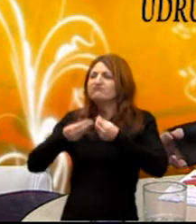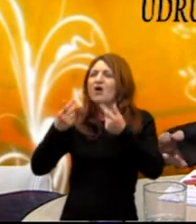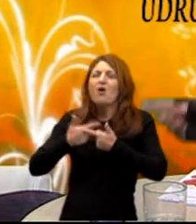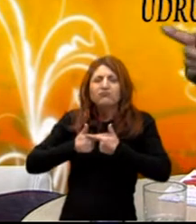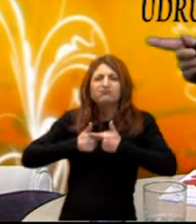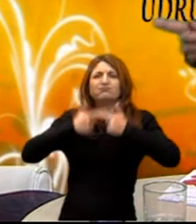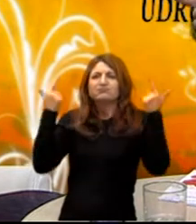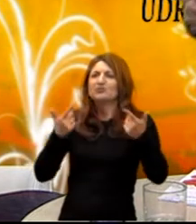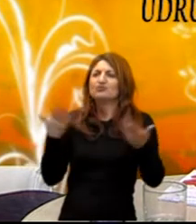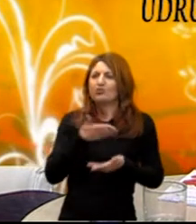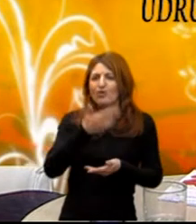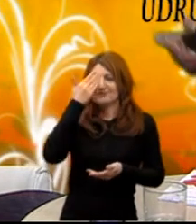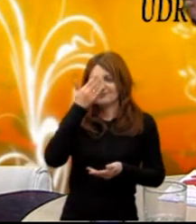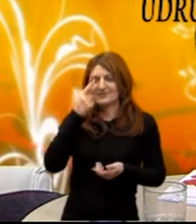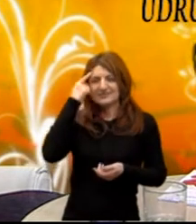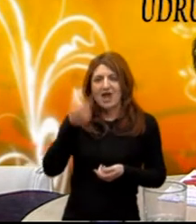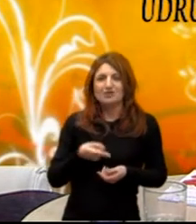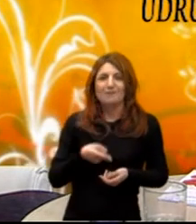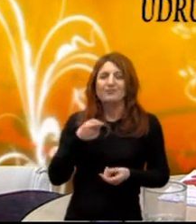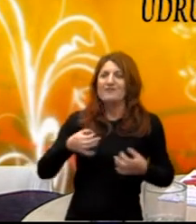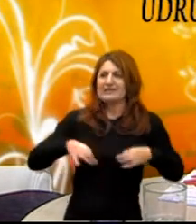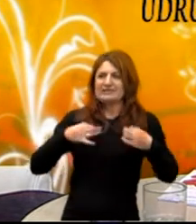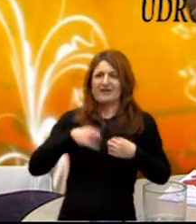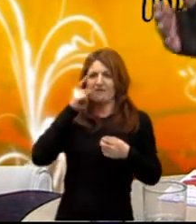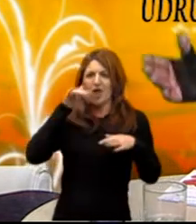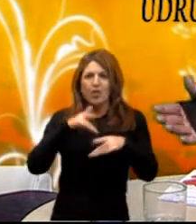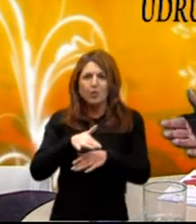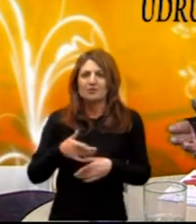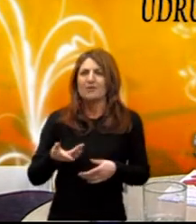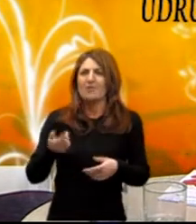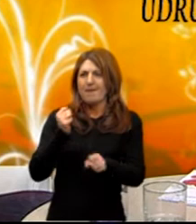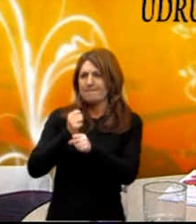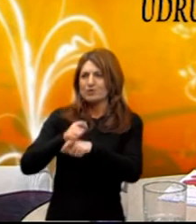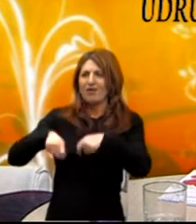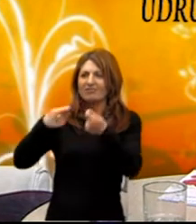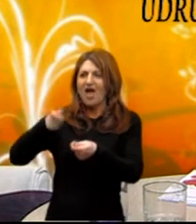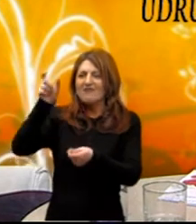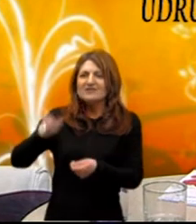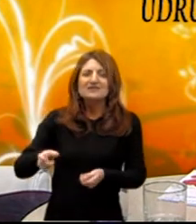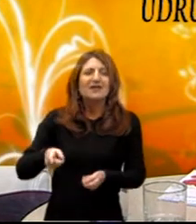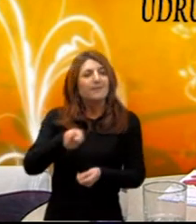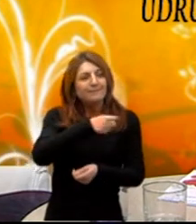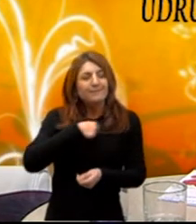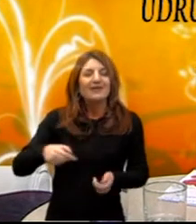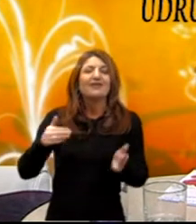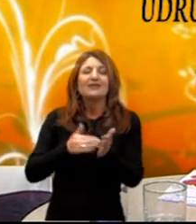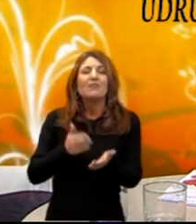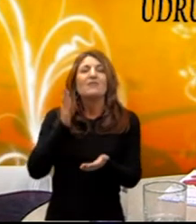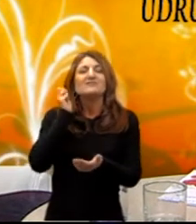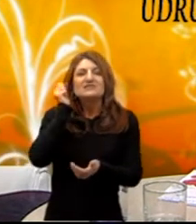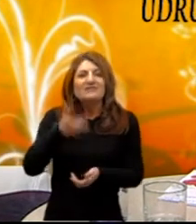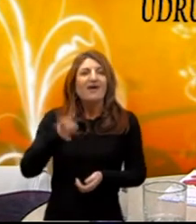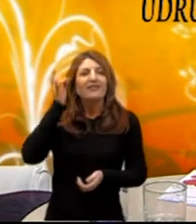demistificirati, ali ti zdravi ljudi, poslodavci i uopće mi kao društvo, mi bi trebali svaki dan biti